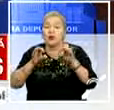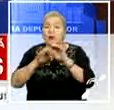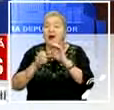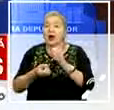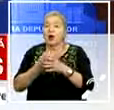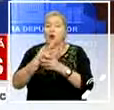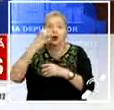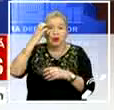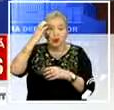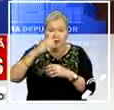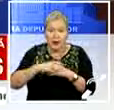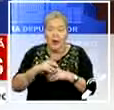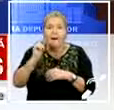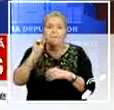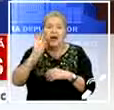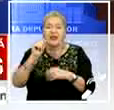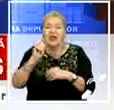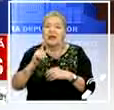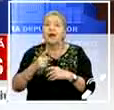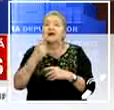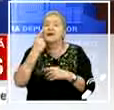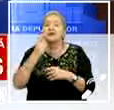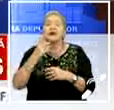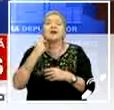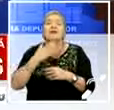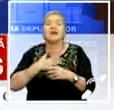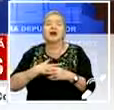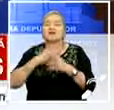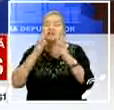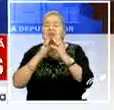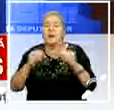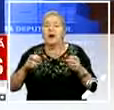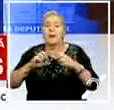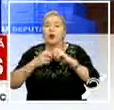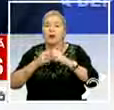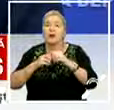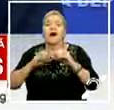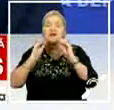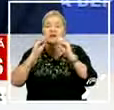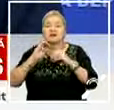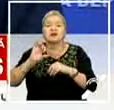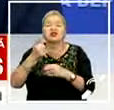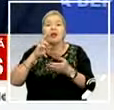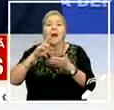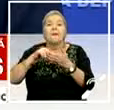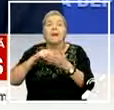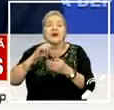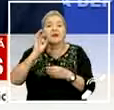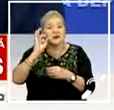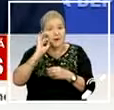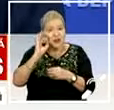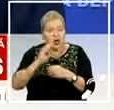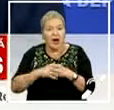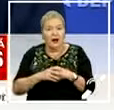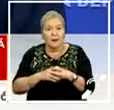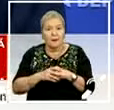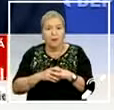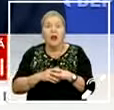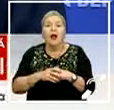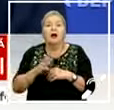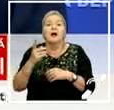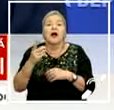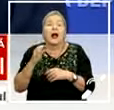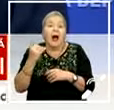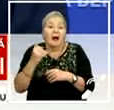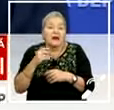spun socialdemocrații, vor să rezolve mai întâi problema din învățământ și problema pensiilor speciale, o reformă a pensiilor speciale, practic,